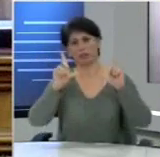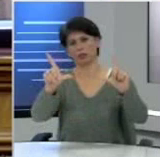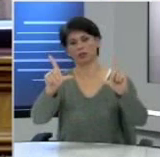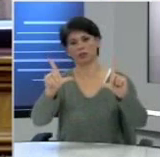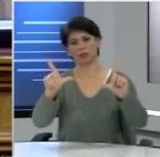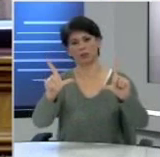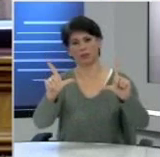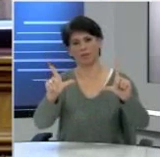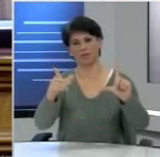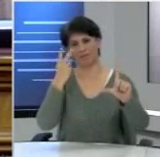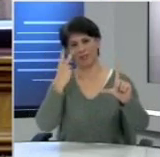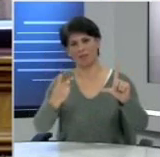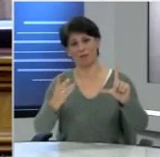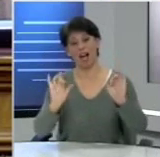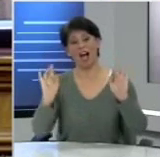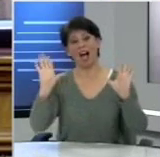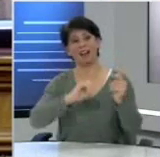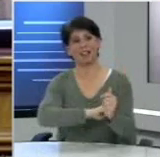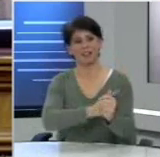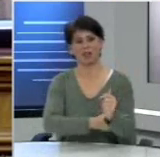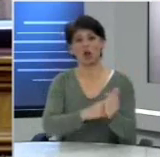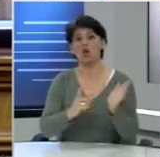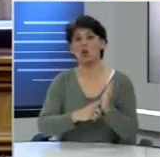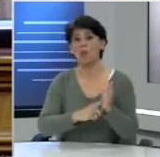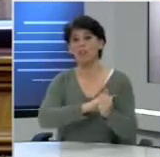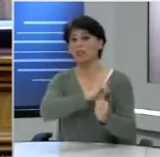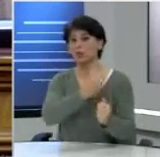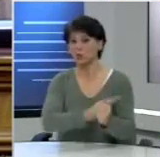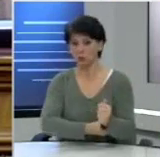βλέπετε της ανικανότητας. Η νομοθετική εξουσία